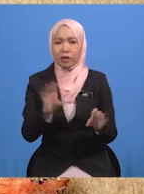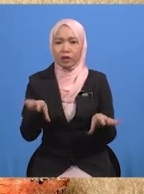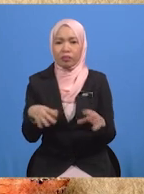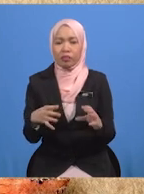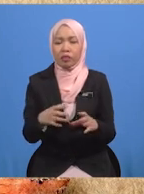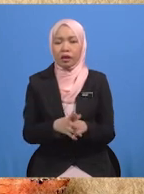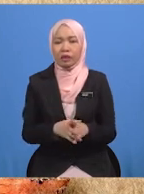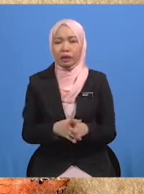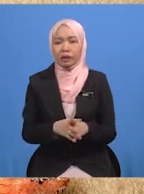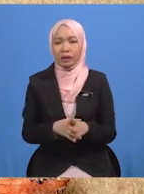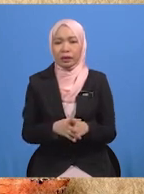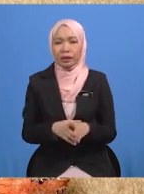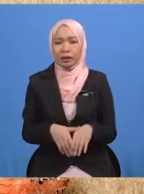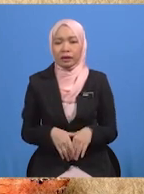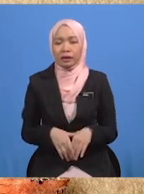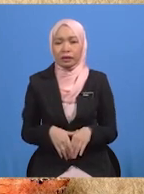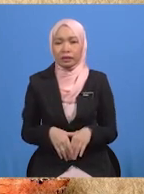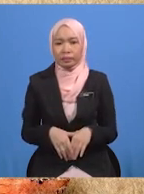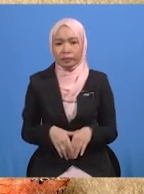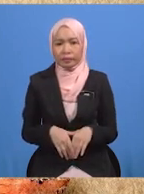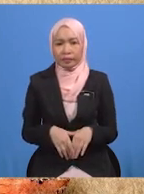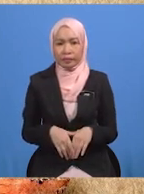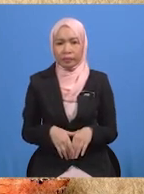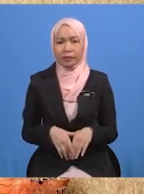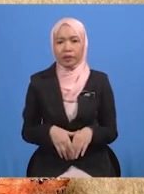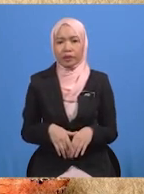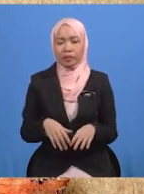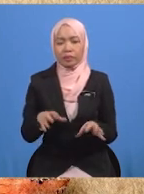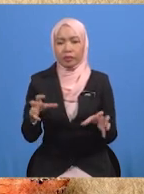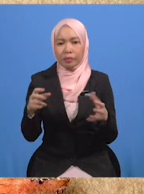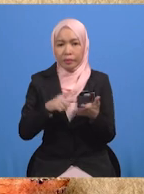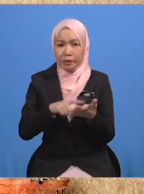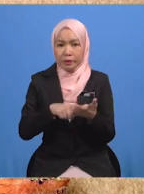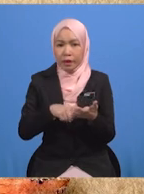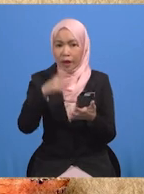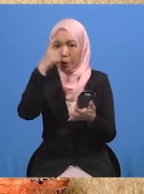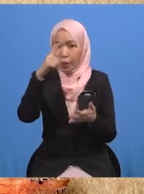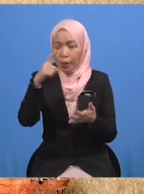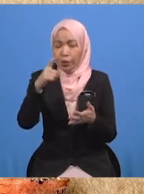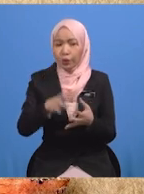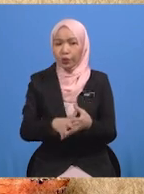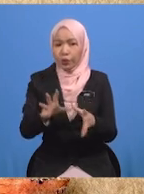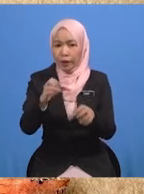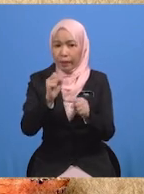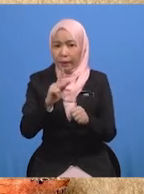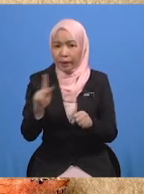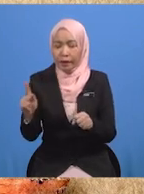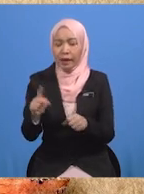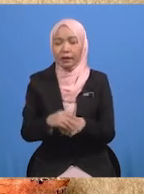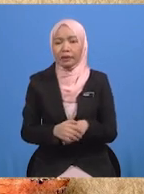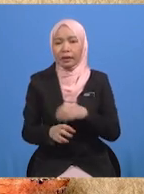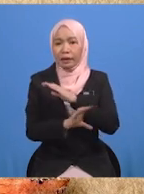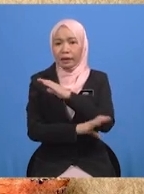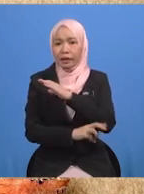mereka untuk menguasai wilayah-wilayah kerajaan Turki Uthmaniyah. Dalam erti kata lain,